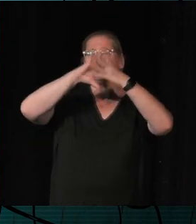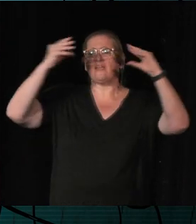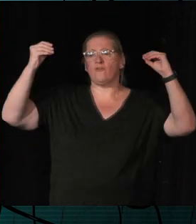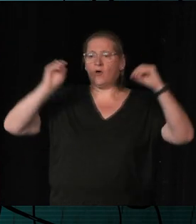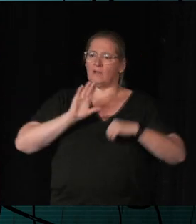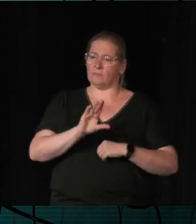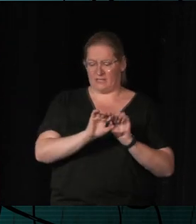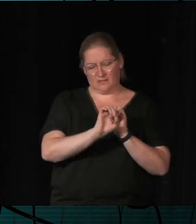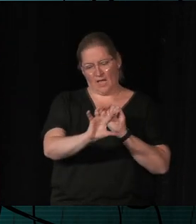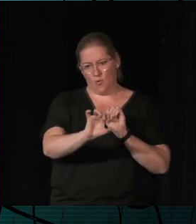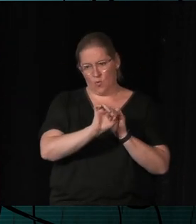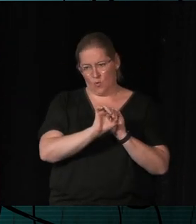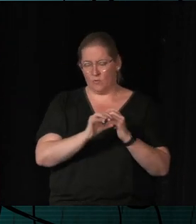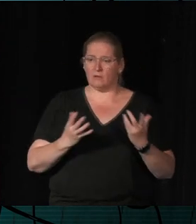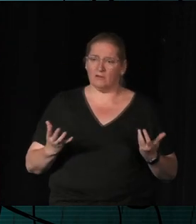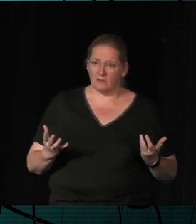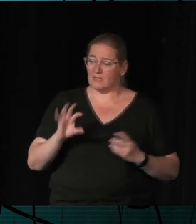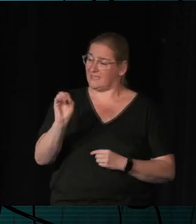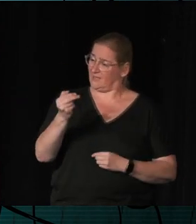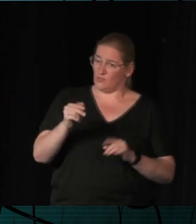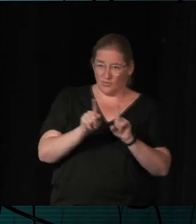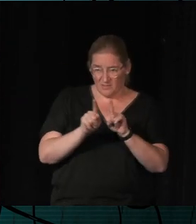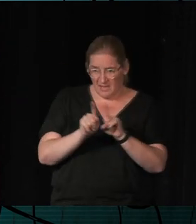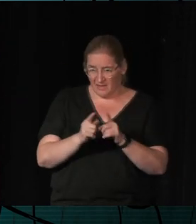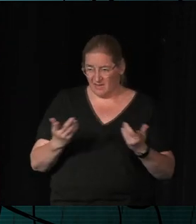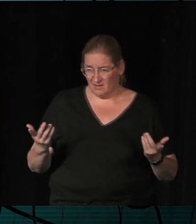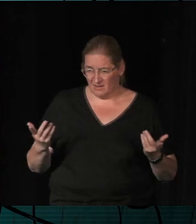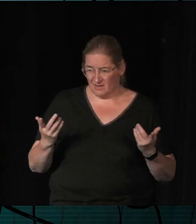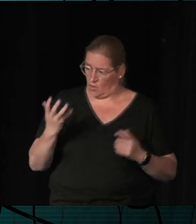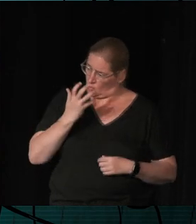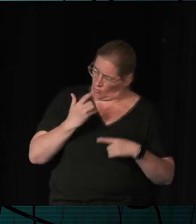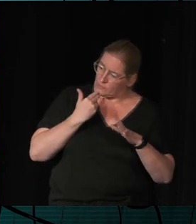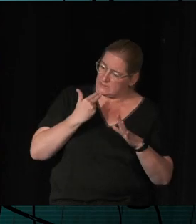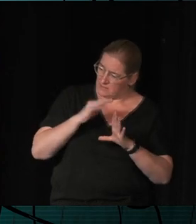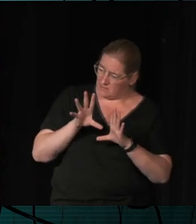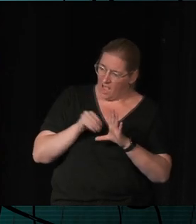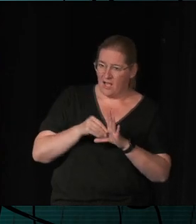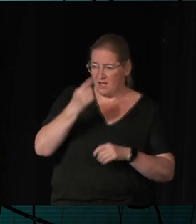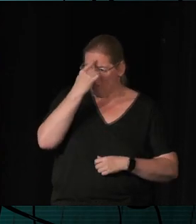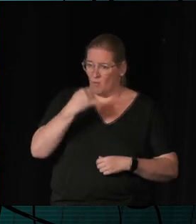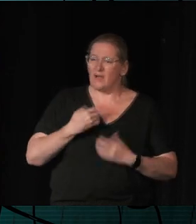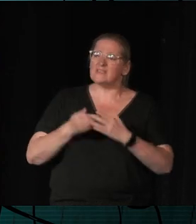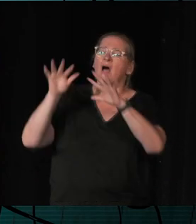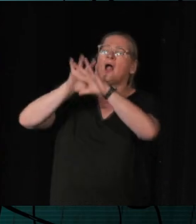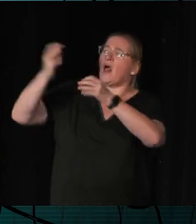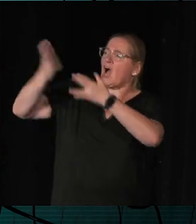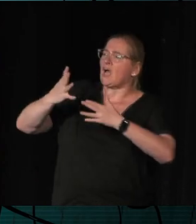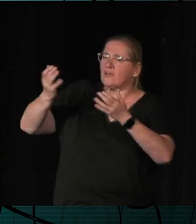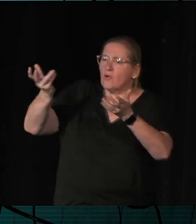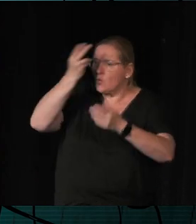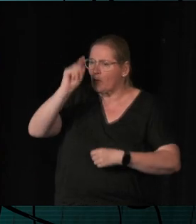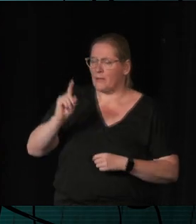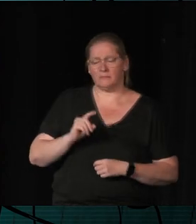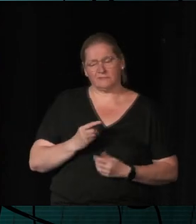le propos voilà, de l'horreur, l'utilisation de l'horreur ici est comme ça. C'est pour ça que pour moi, ce n'est pas surnaturel. Maintenant,